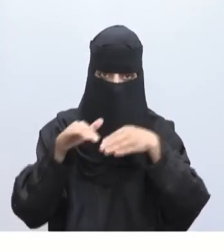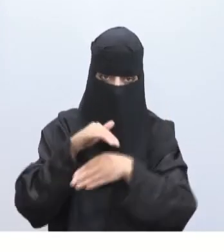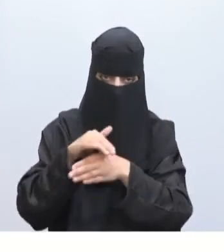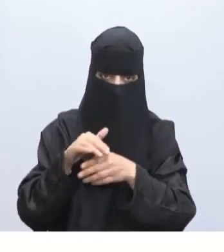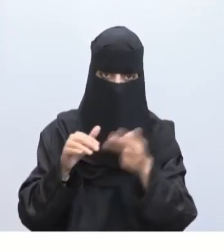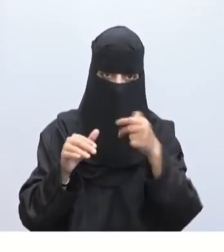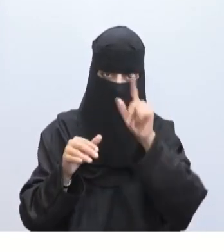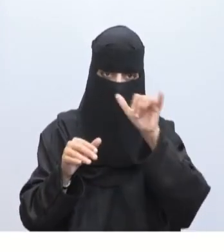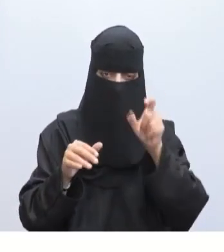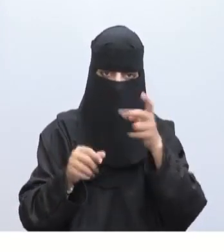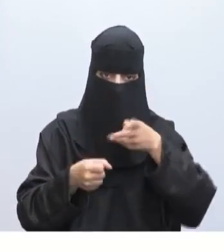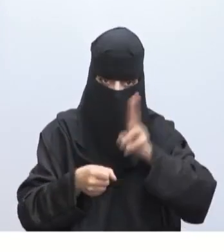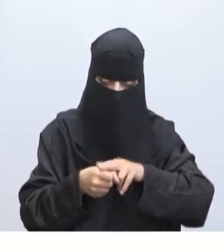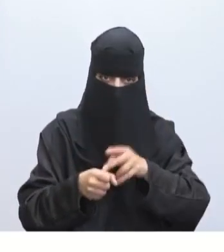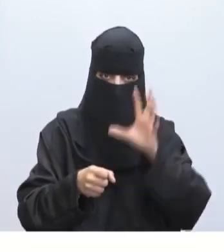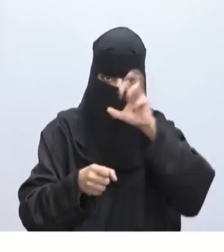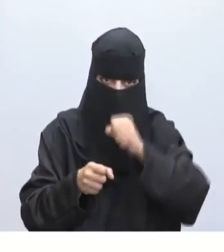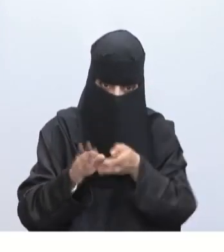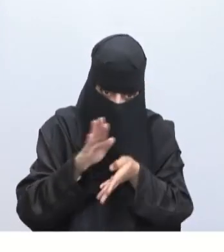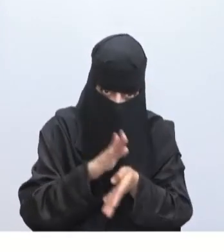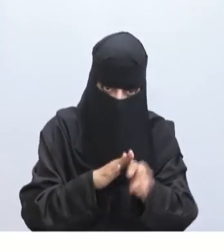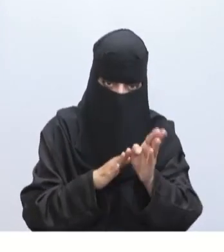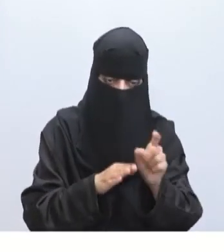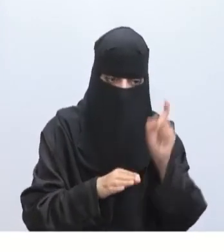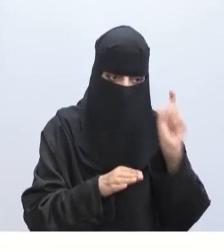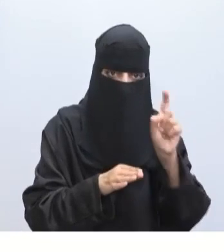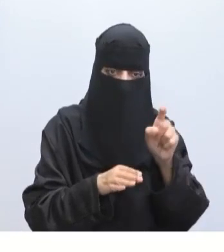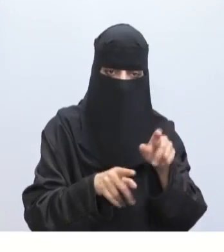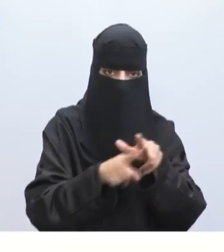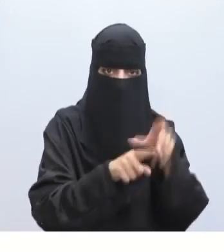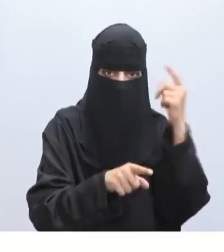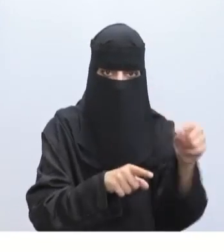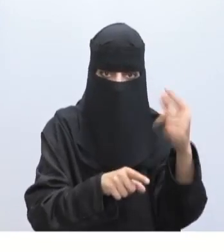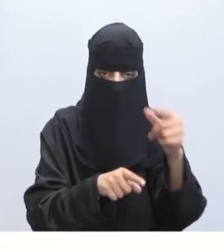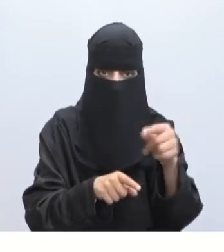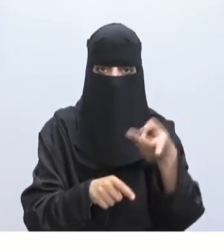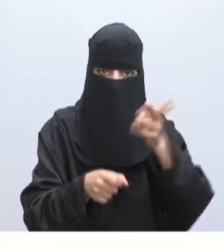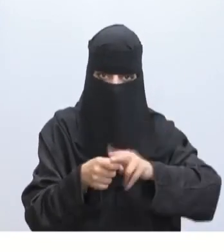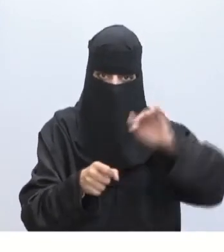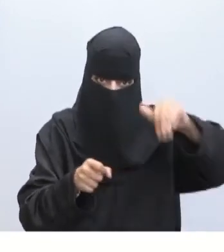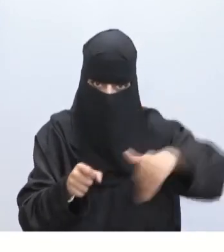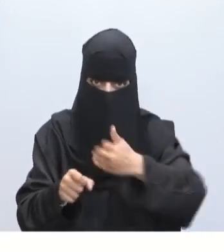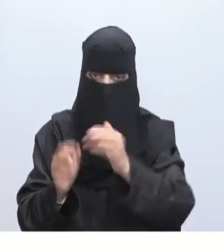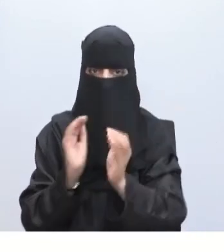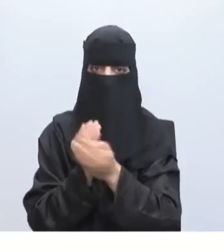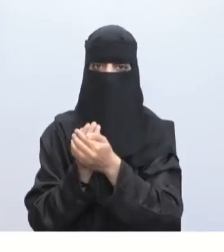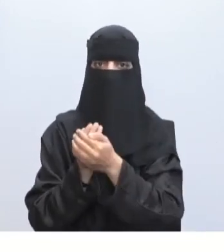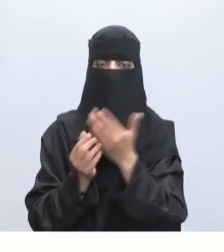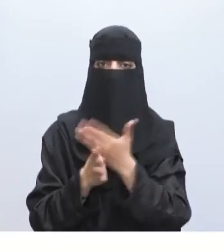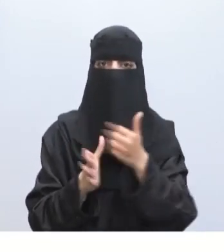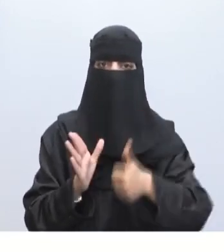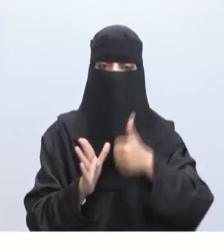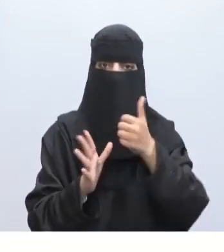يتحرك ليلا ليضرب مواقع العدو ويعود مره اخرى استطاع من ذلك